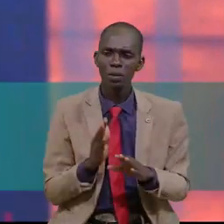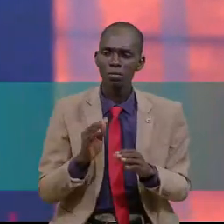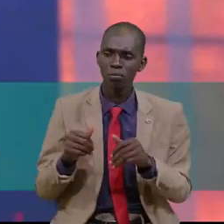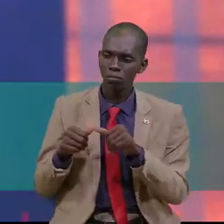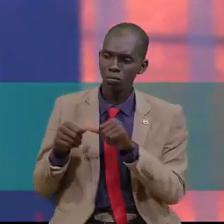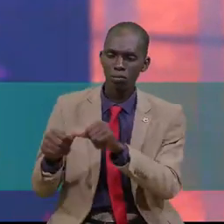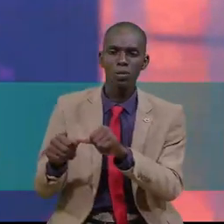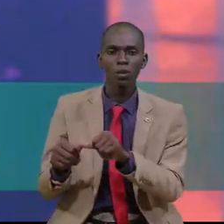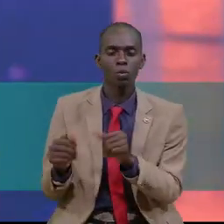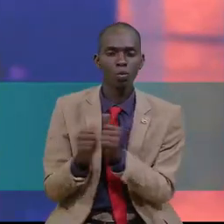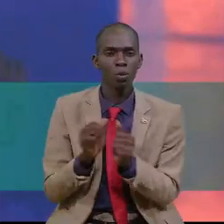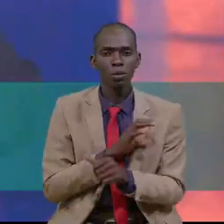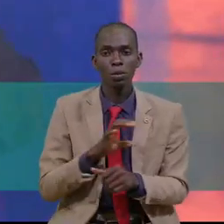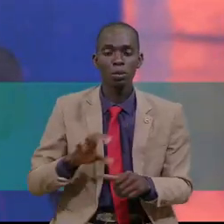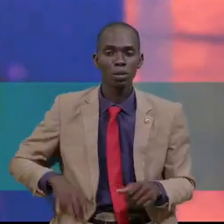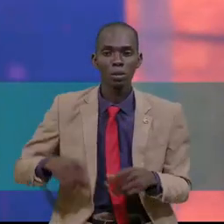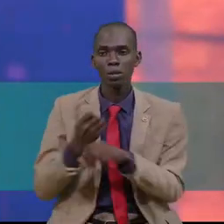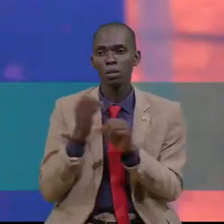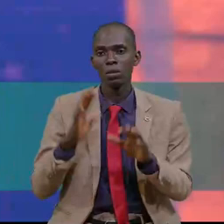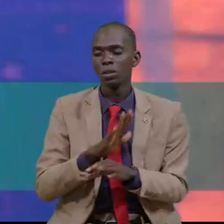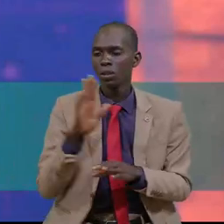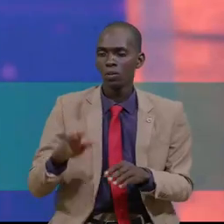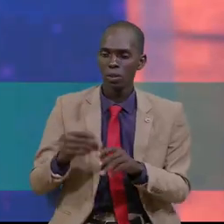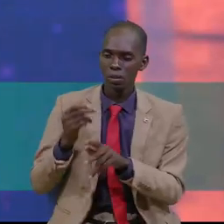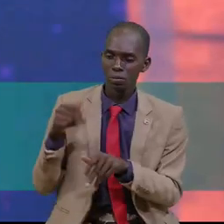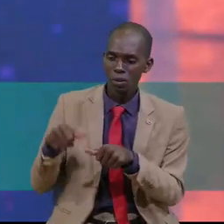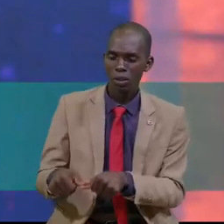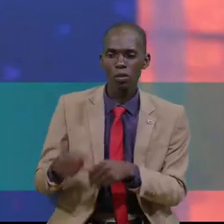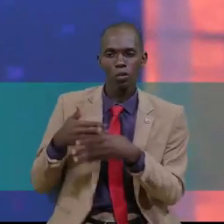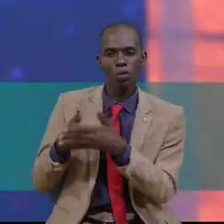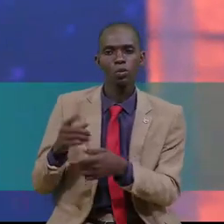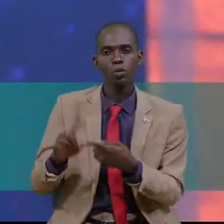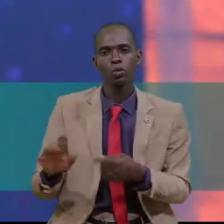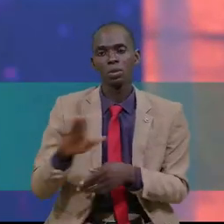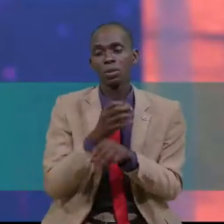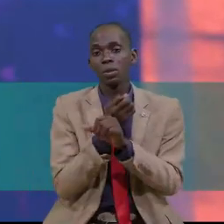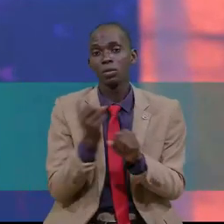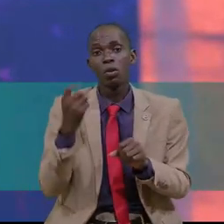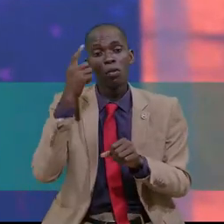pas proches du Sauveur et ils ne se rapprochent pas de leur salut. Mais